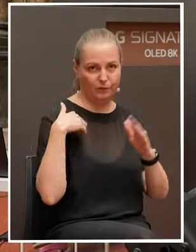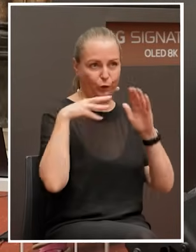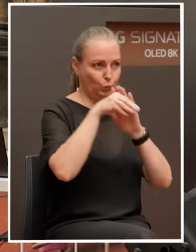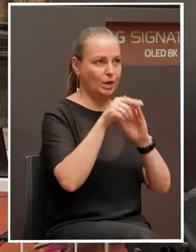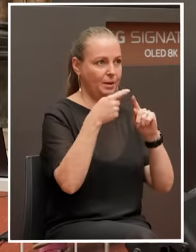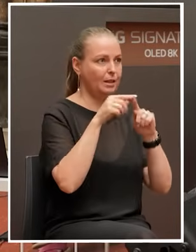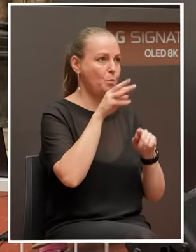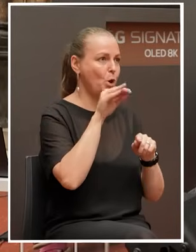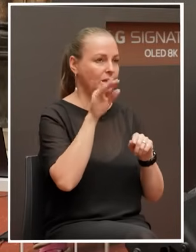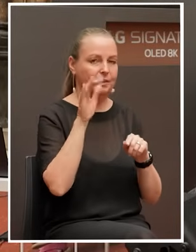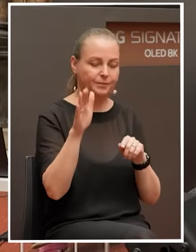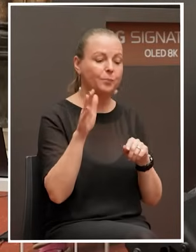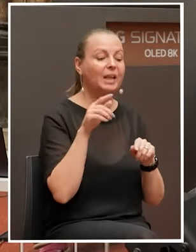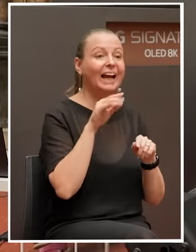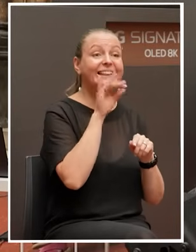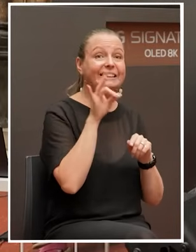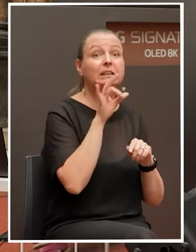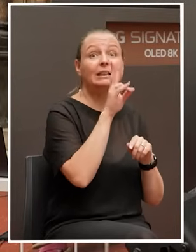Из них